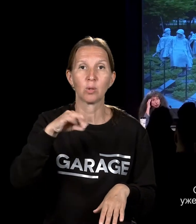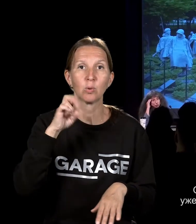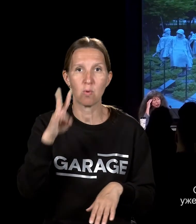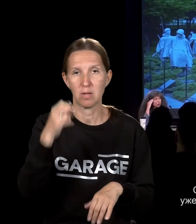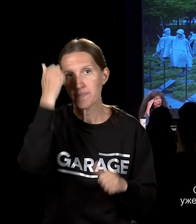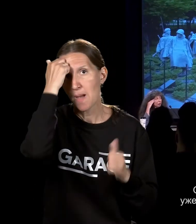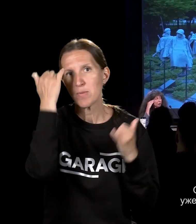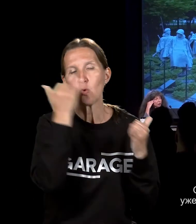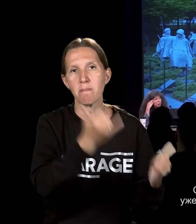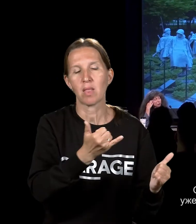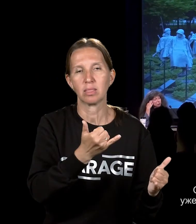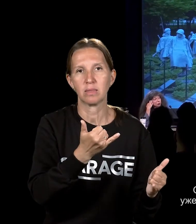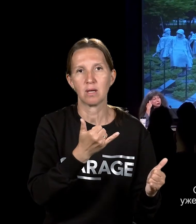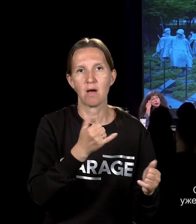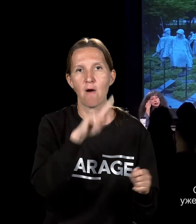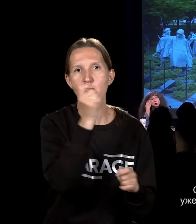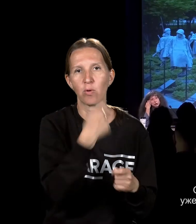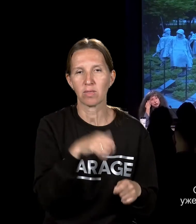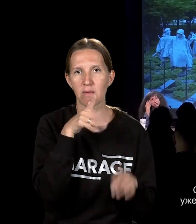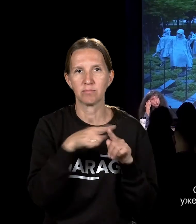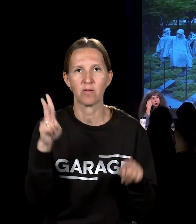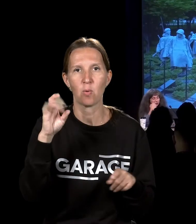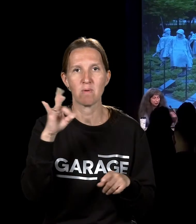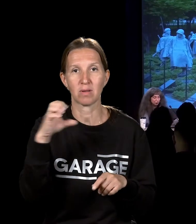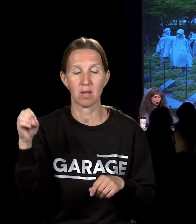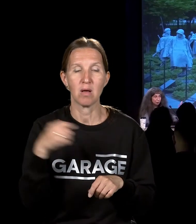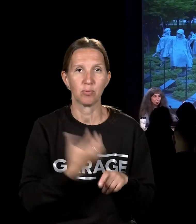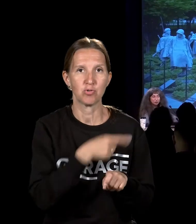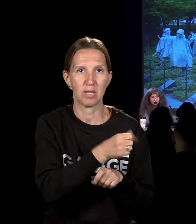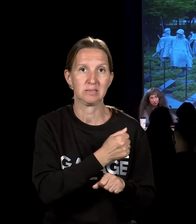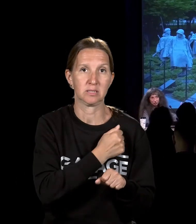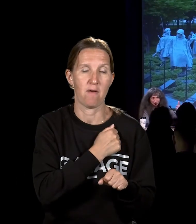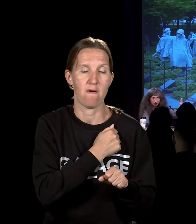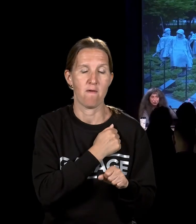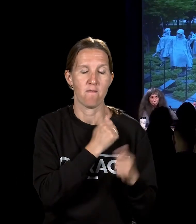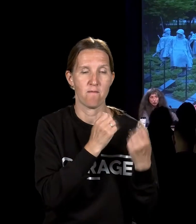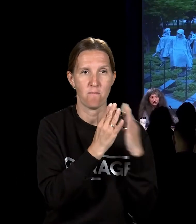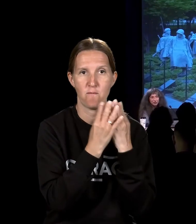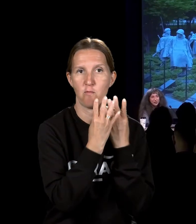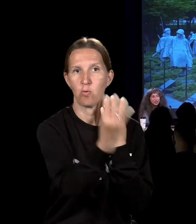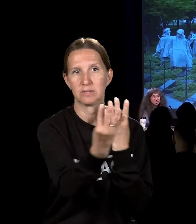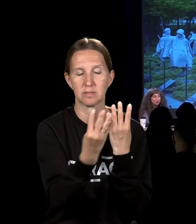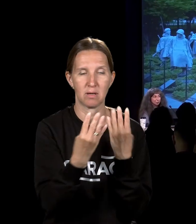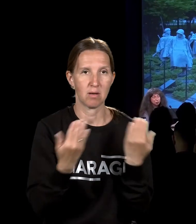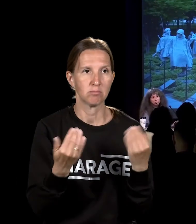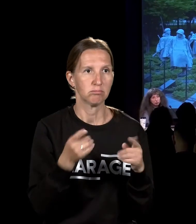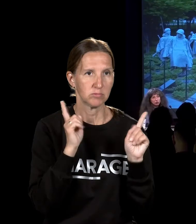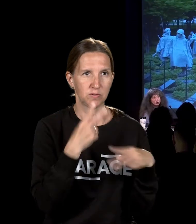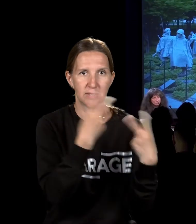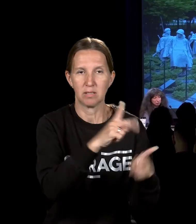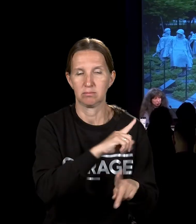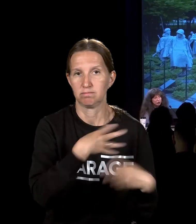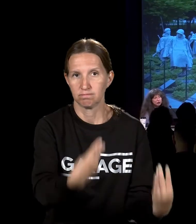тоже Вашингтон, тот самый монумент Корейской войны, где просто стоит вот это войско в поле, и который